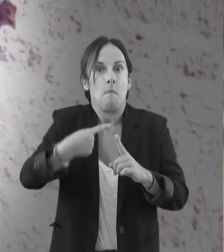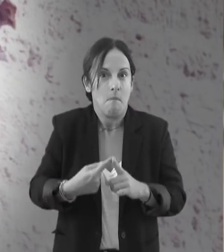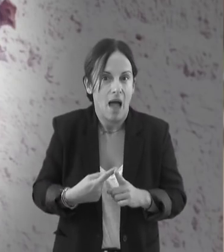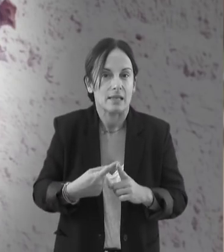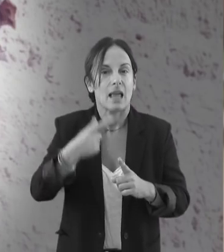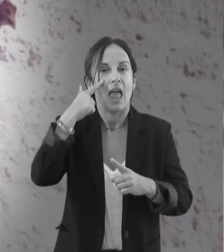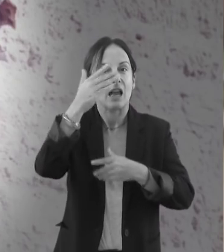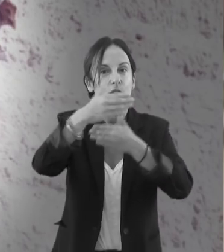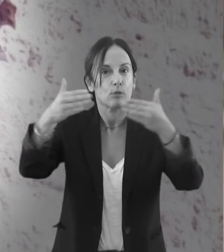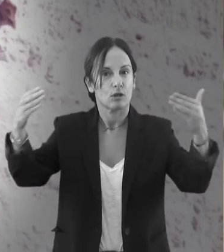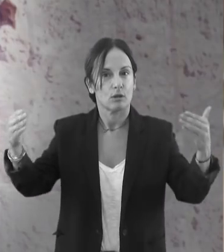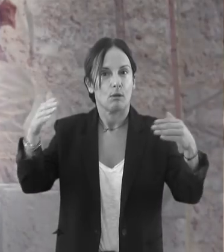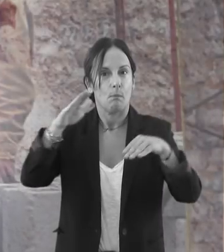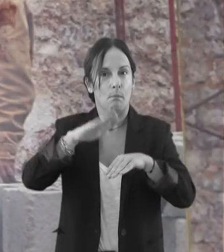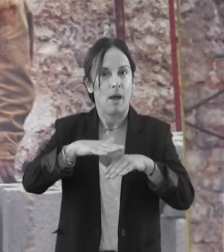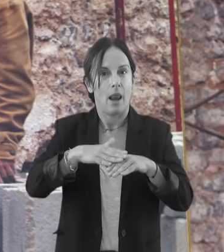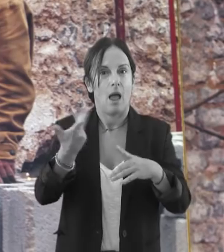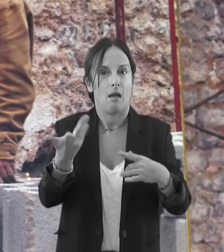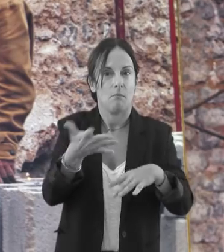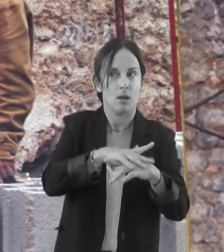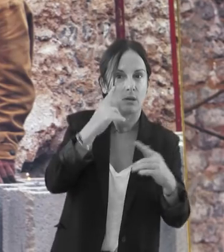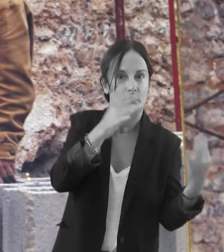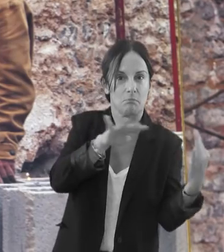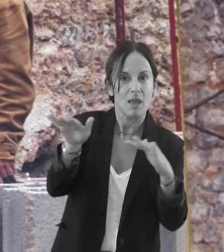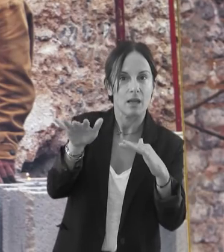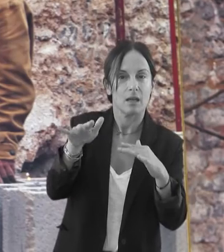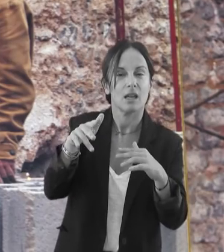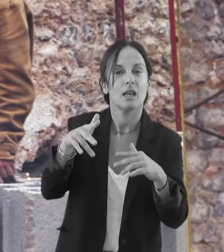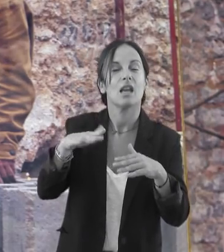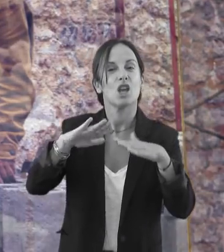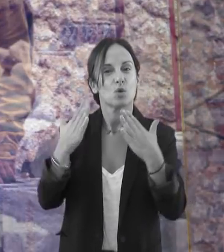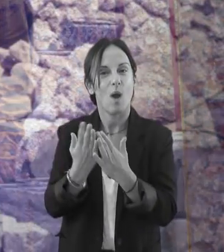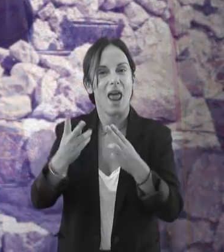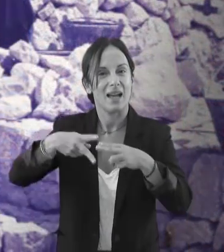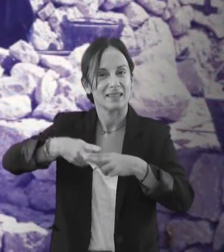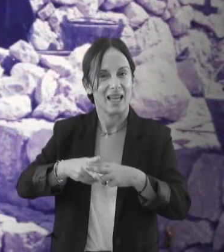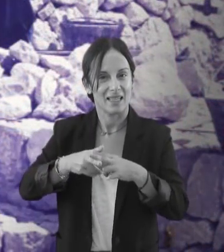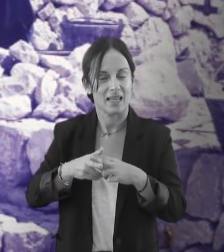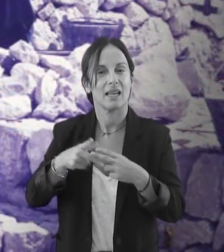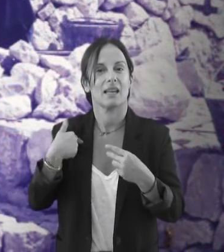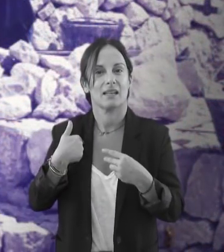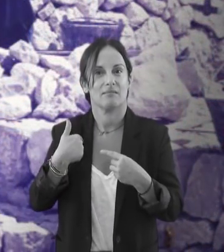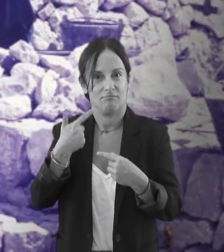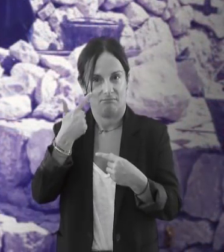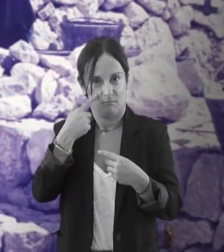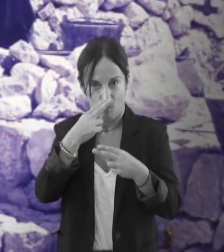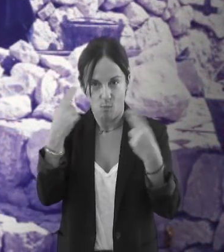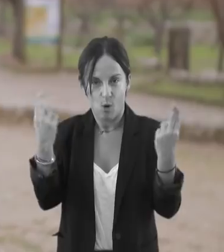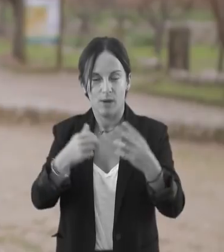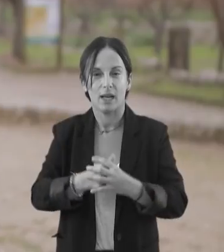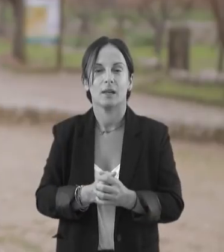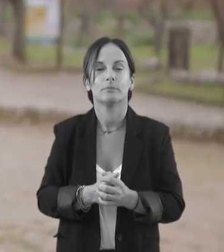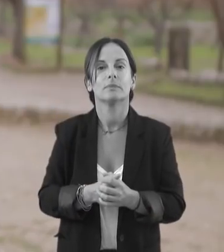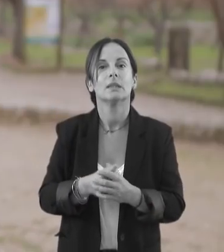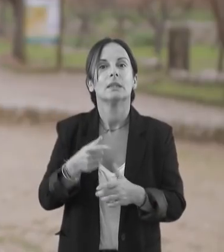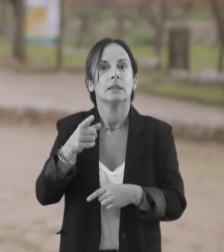topar que podia, després de veure la feina que s'estava fent a les escoles taller, vaig cercar un racó